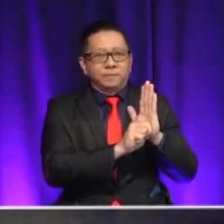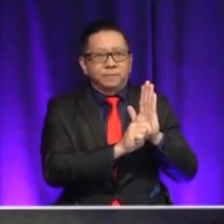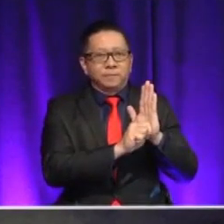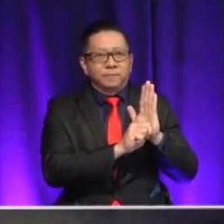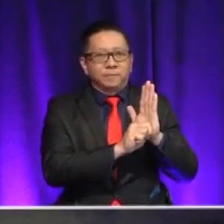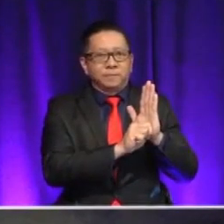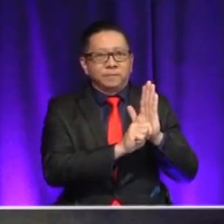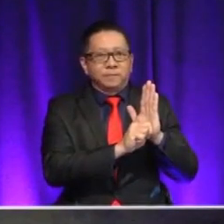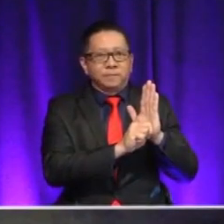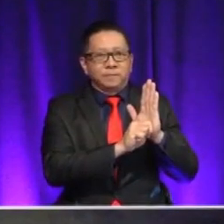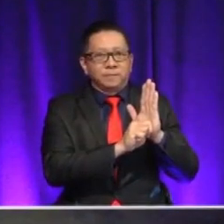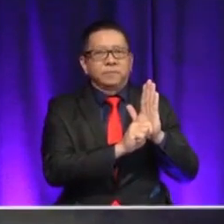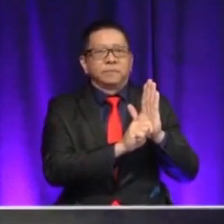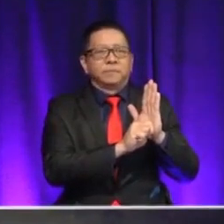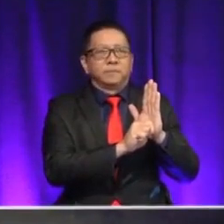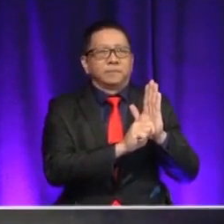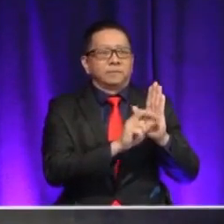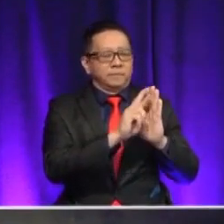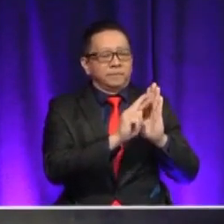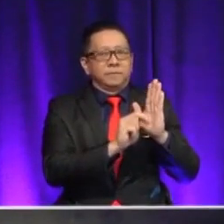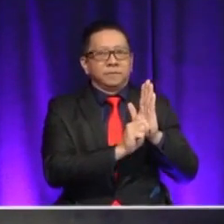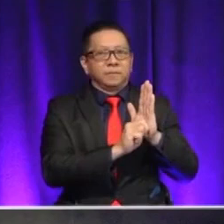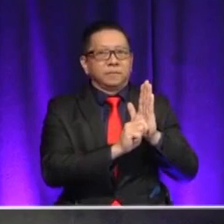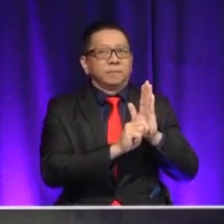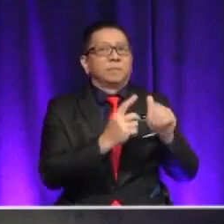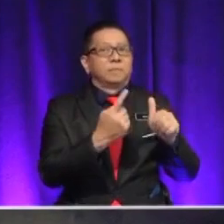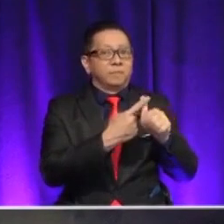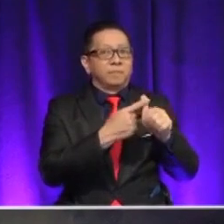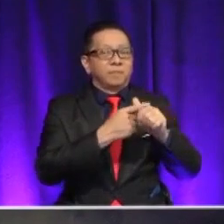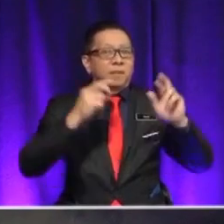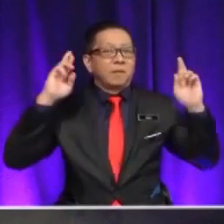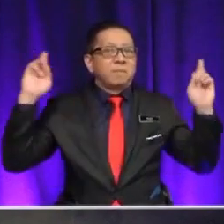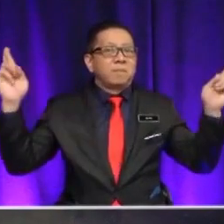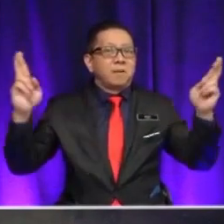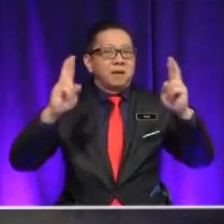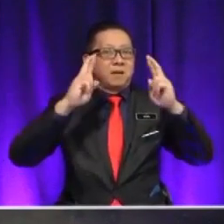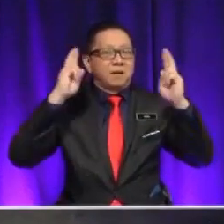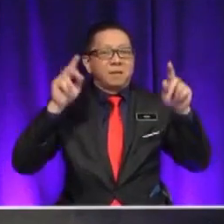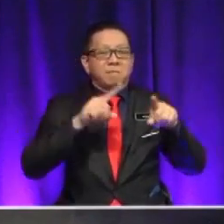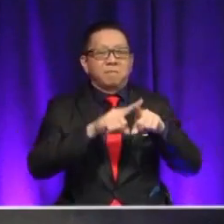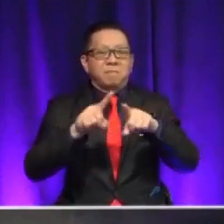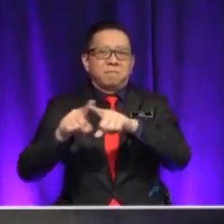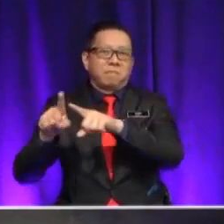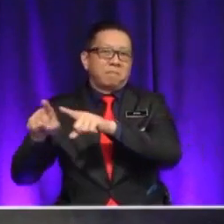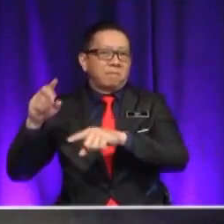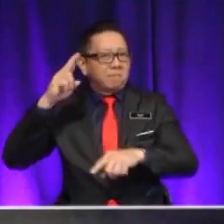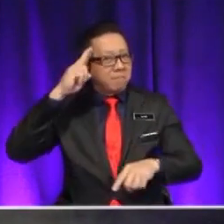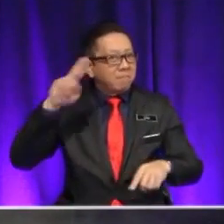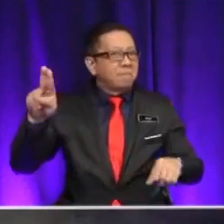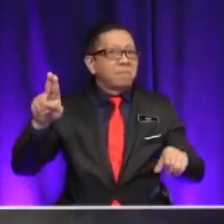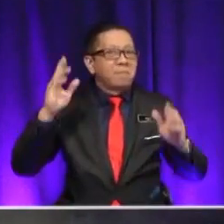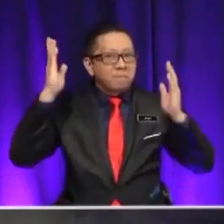Okey, peranan rukun negara yang pertama untuk meraihkan kepelbagaian agama dan kepercayaan yang ada di Malaysia.